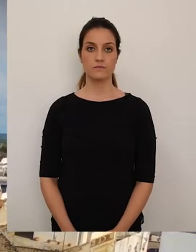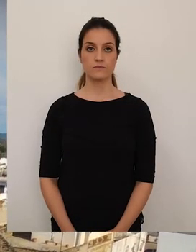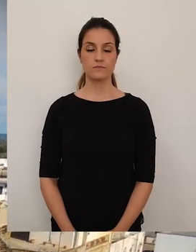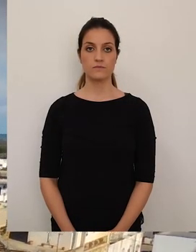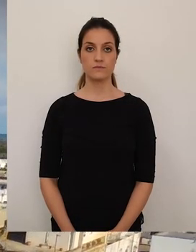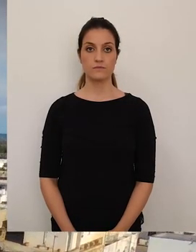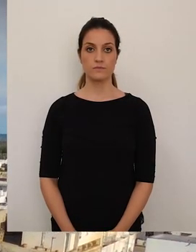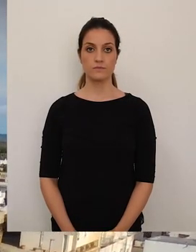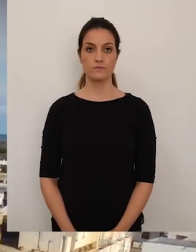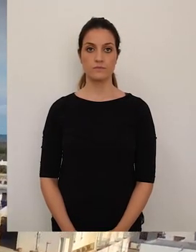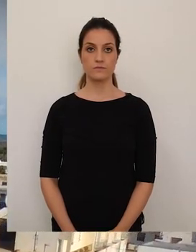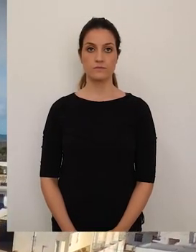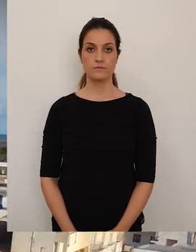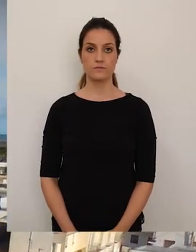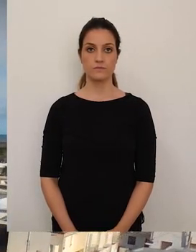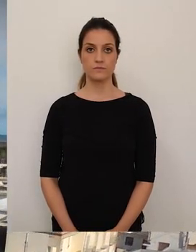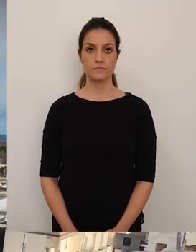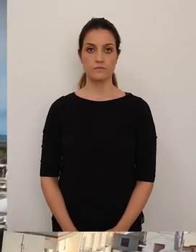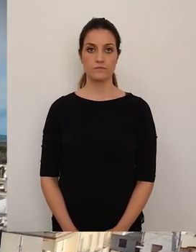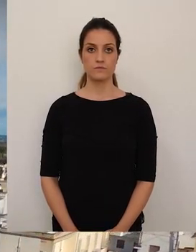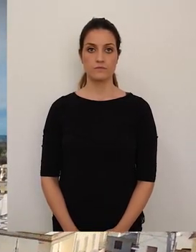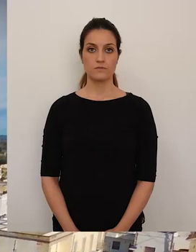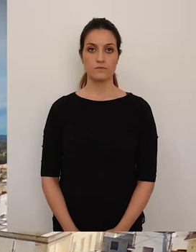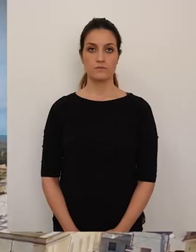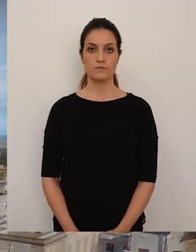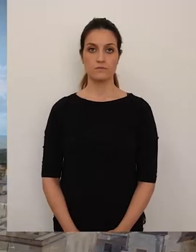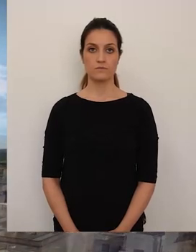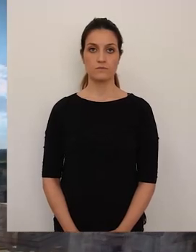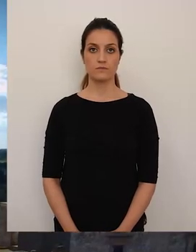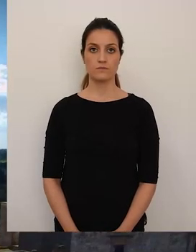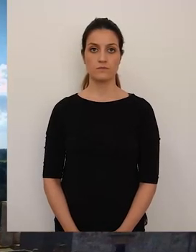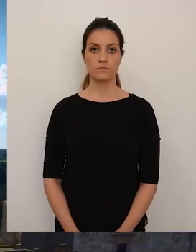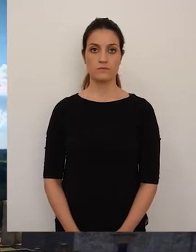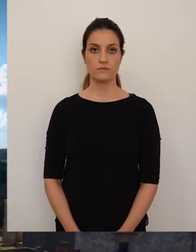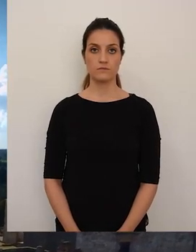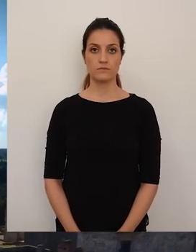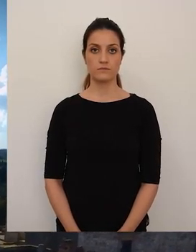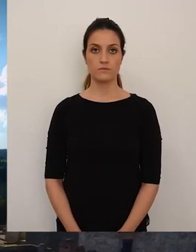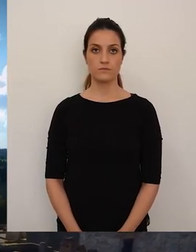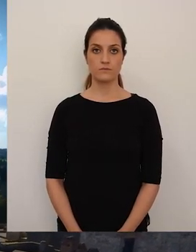Thank you.